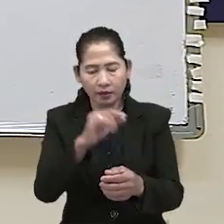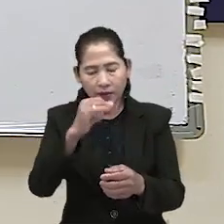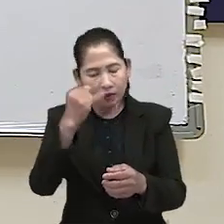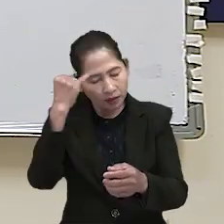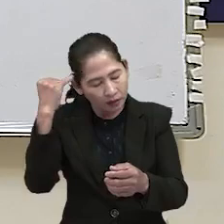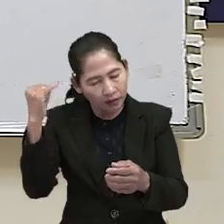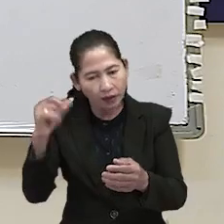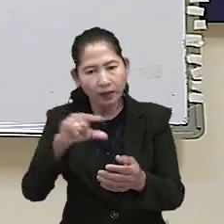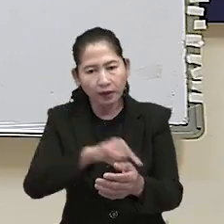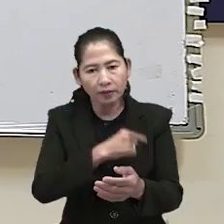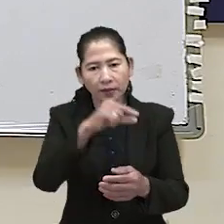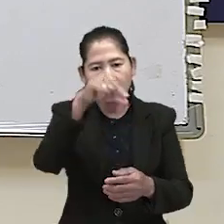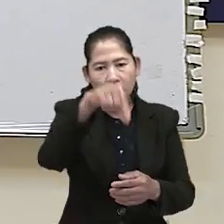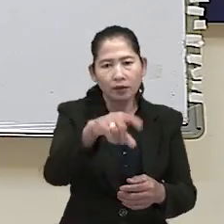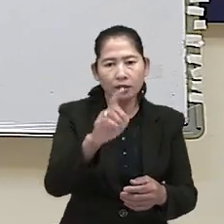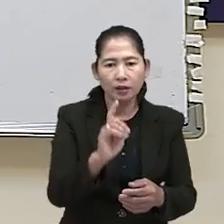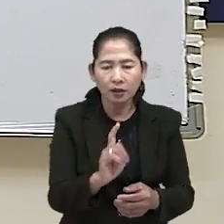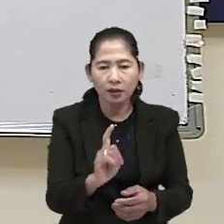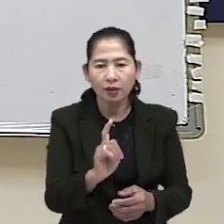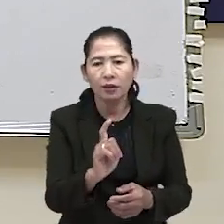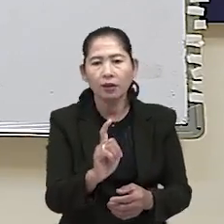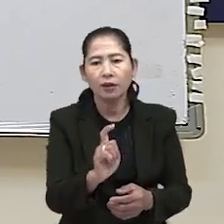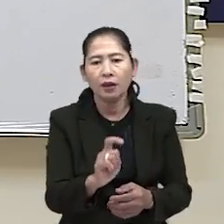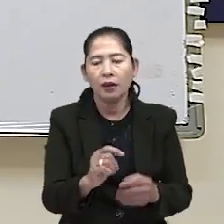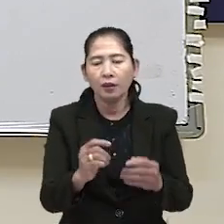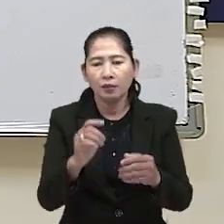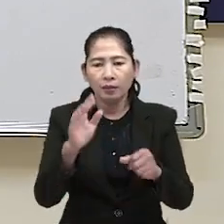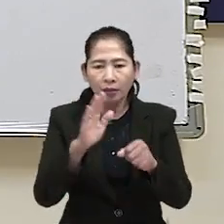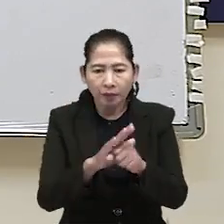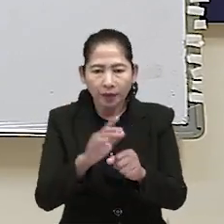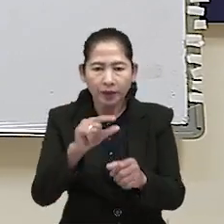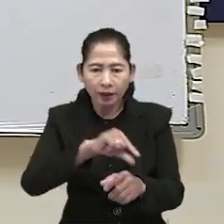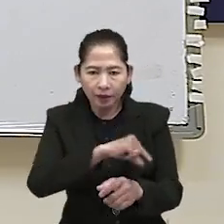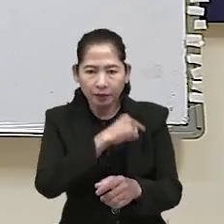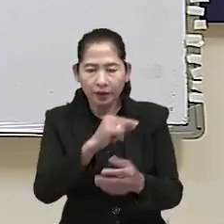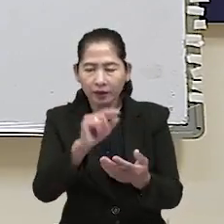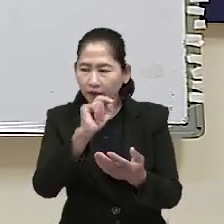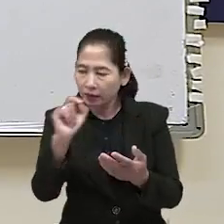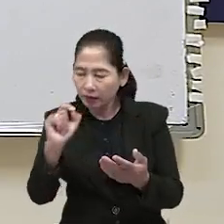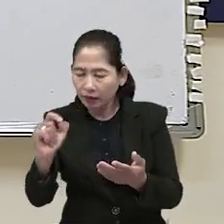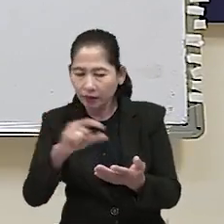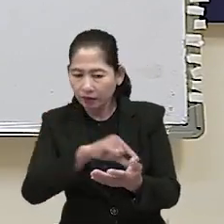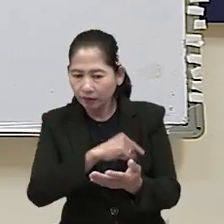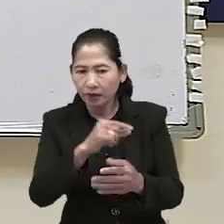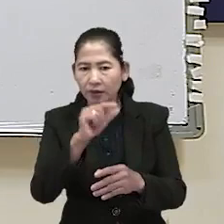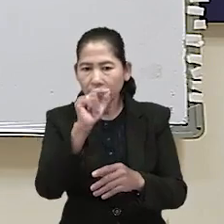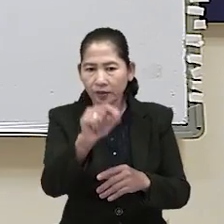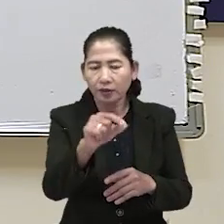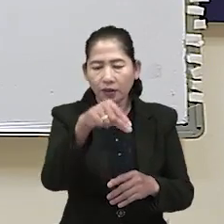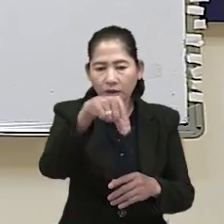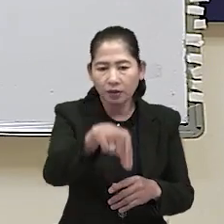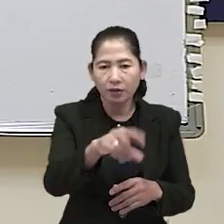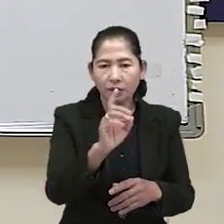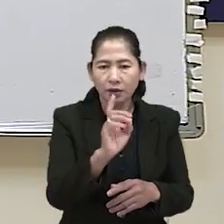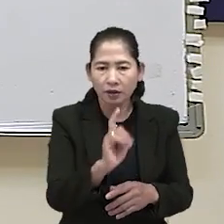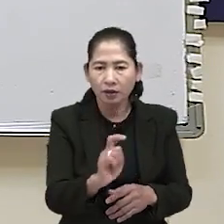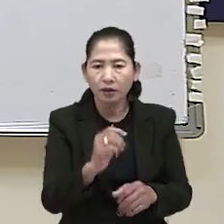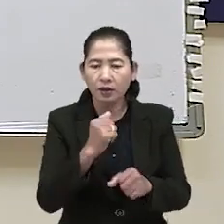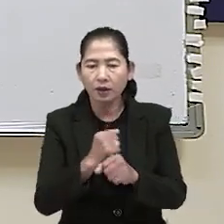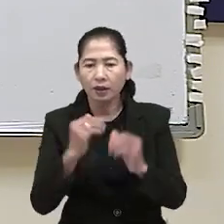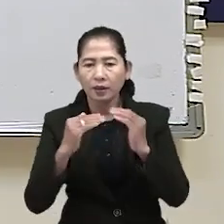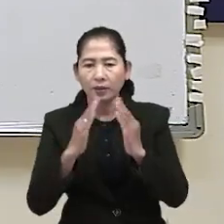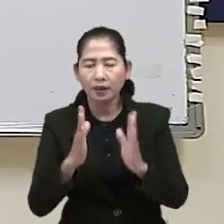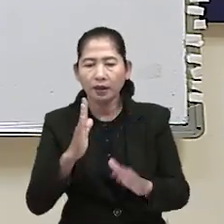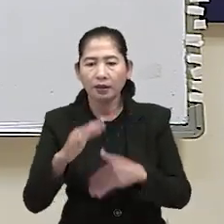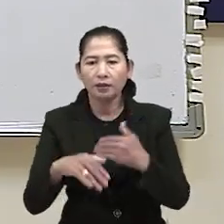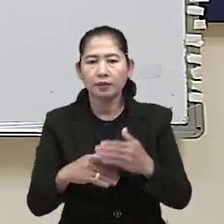cầm nạp trăng chùm lạch co hay nâng kho nè con á. Chà, bấm pinh cầm nạp nâng tay cầm nạp nơi trăng chùm lạch co hay nâng chùm lạch kho. Cái cáp tiết con